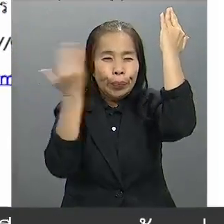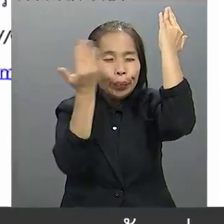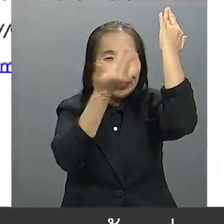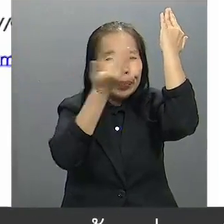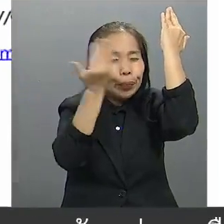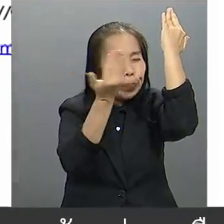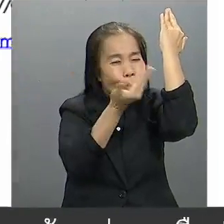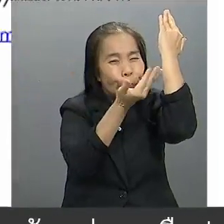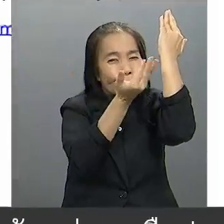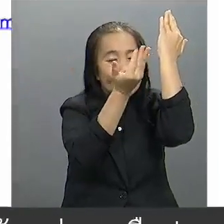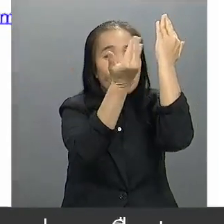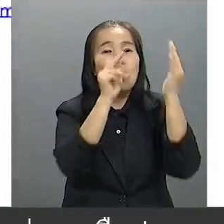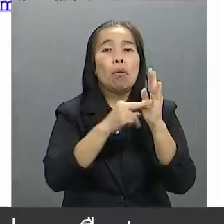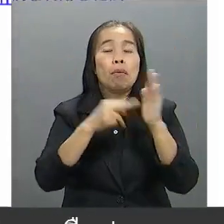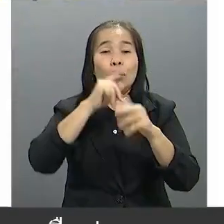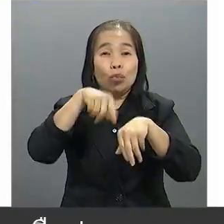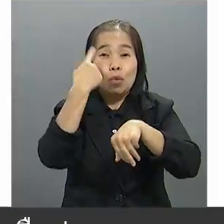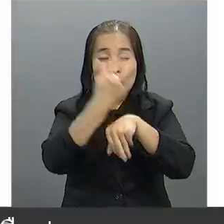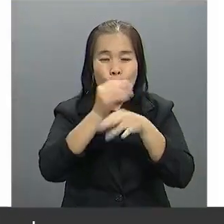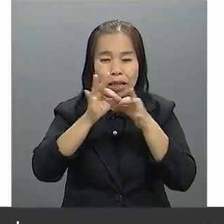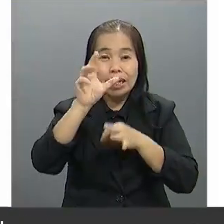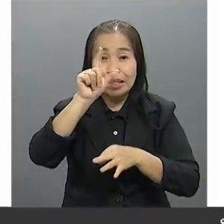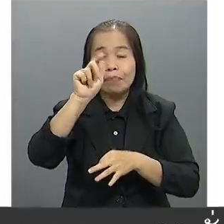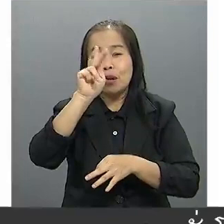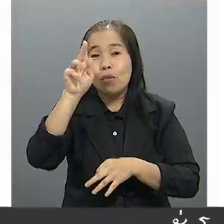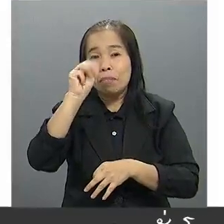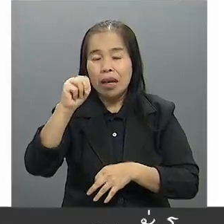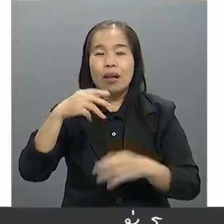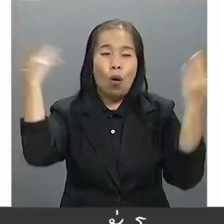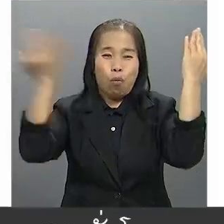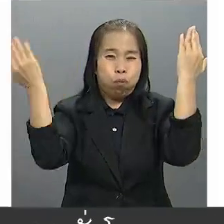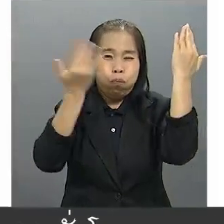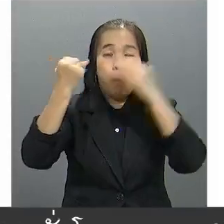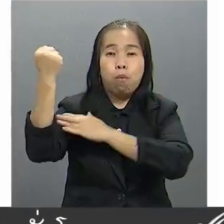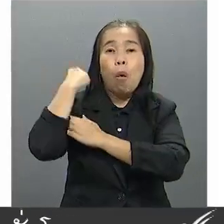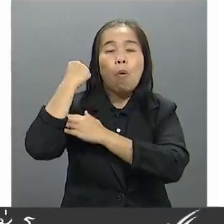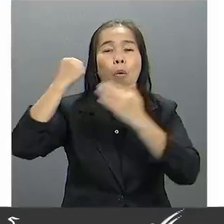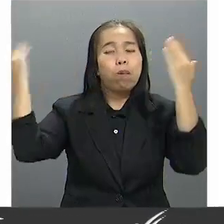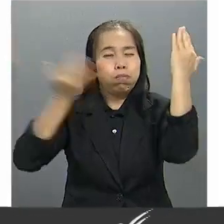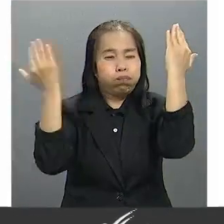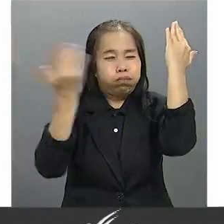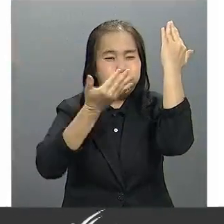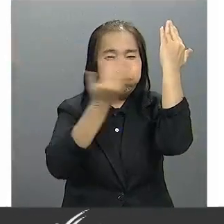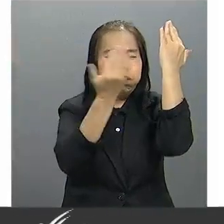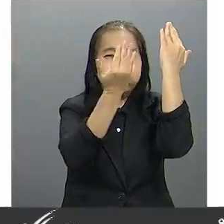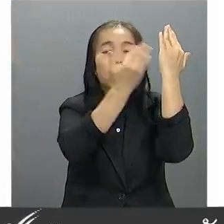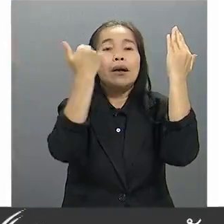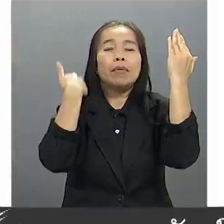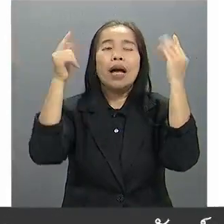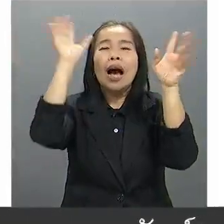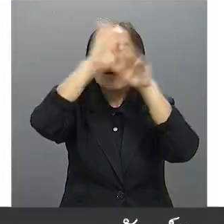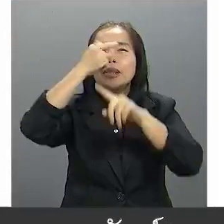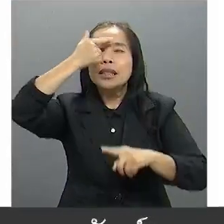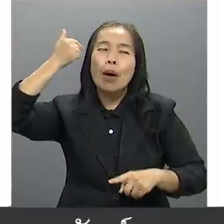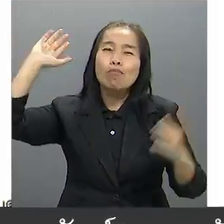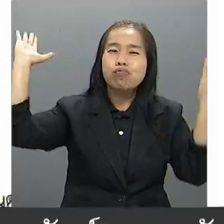20 กิโลเมตรต่ชั่วโมงมีแนวนมทจะทวีกำลงแรงขึ้นเป็ ผ้ายุระดับ 5 หรือ usters ต้ายฝุนคาดว่จะเคือน